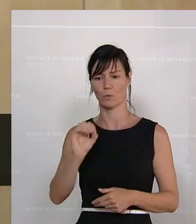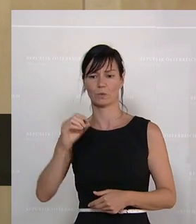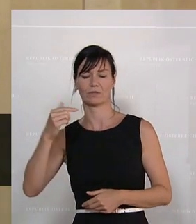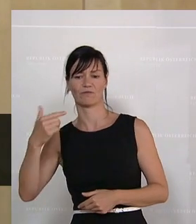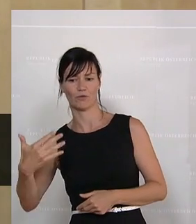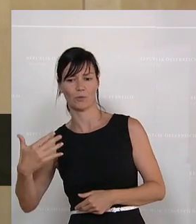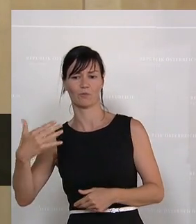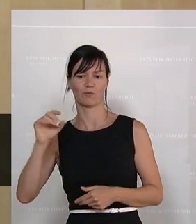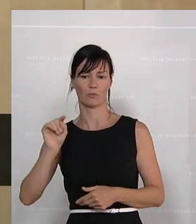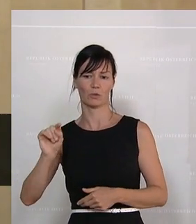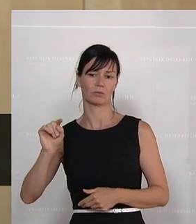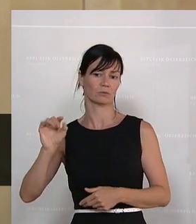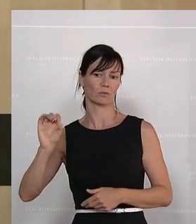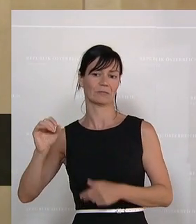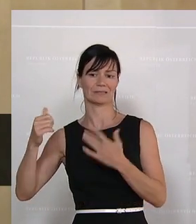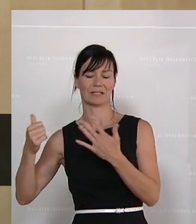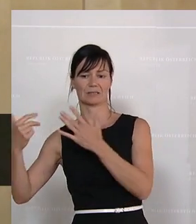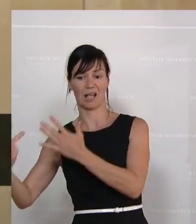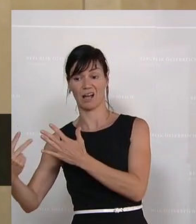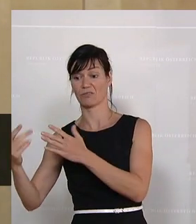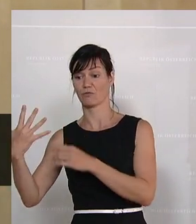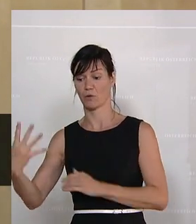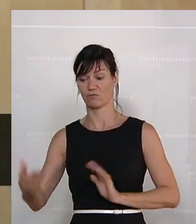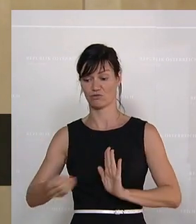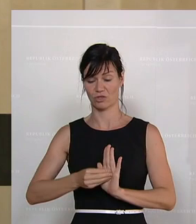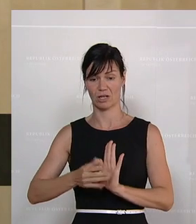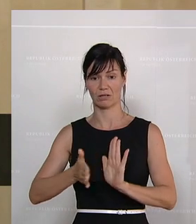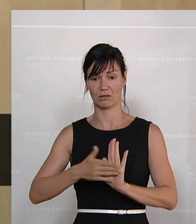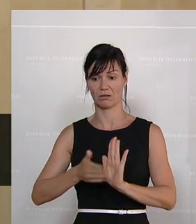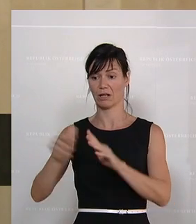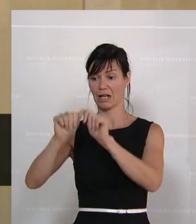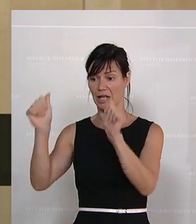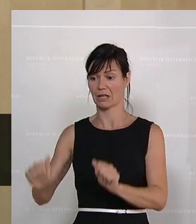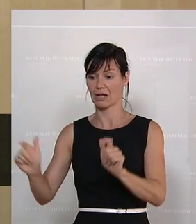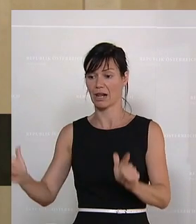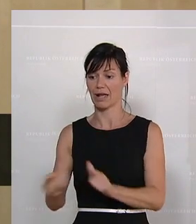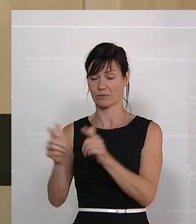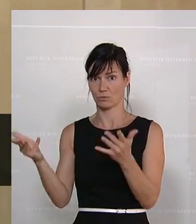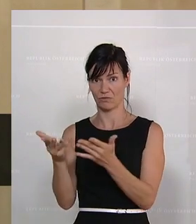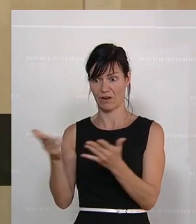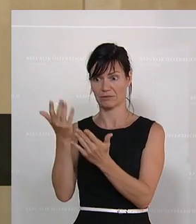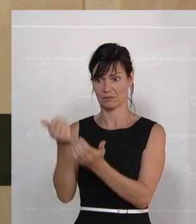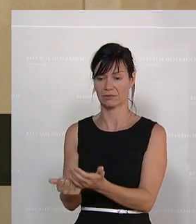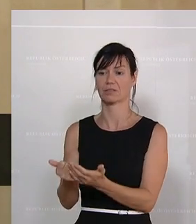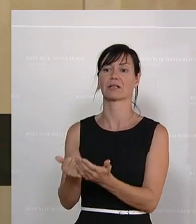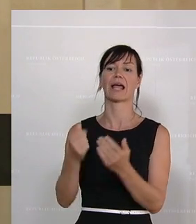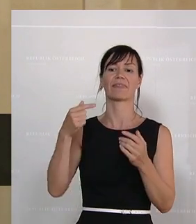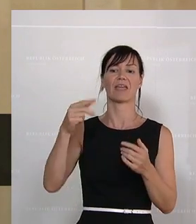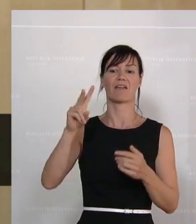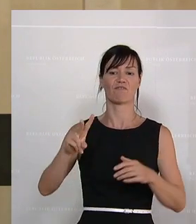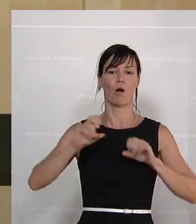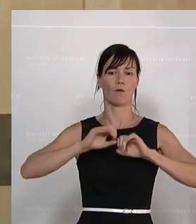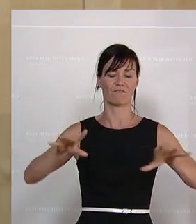685 festgelegt die leistungen der agentur umfassen die erstellung von tv-spots herstellung einer